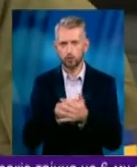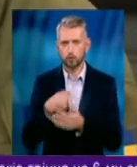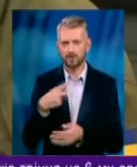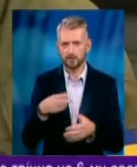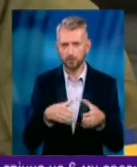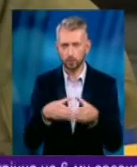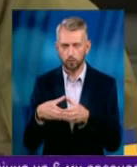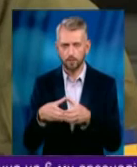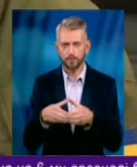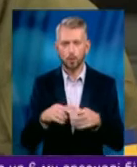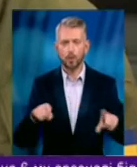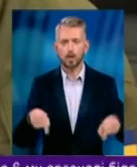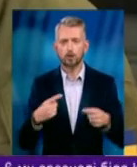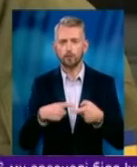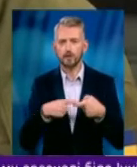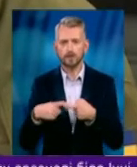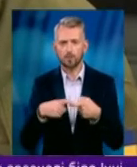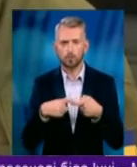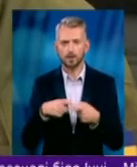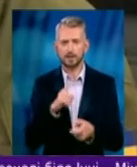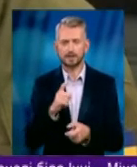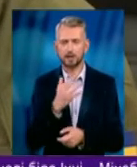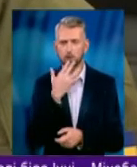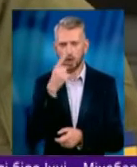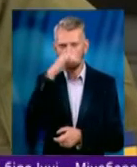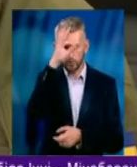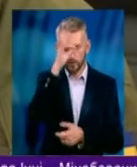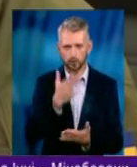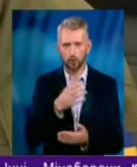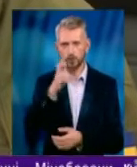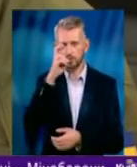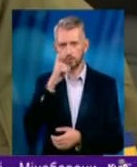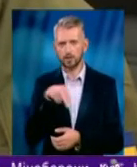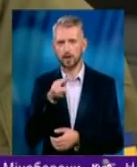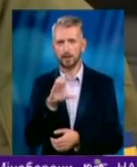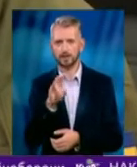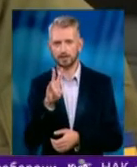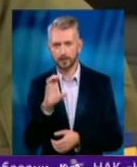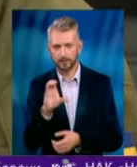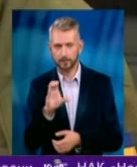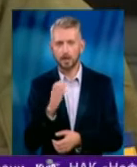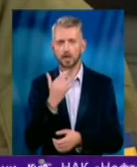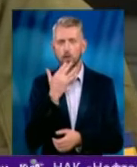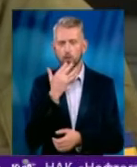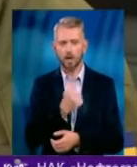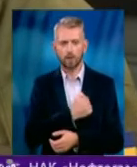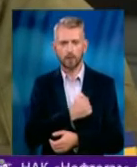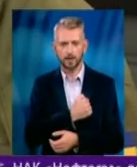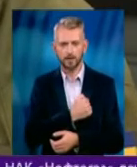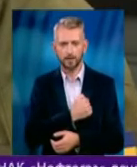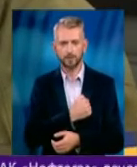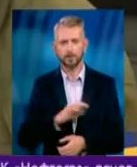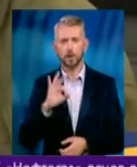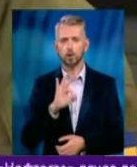20. Організована взаємодія з Національною поліцією, з Державною службою надзвичайних ситуацій, з Національною гвардією